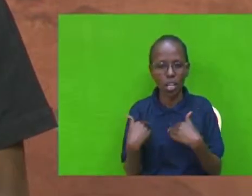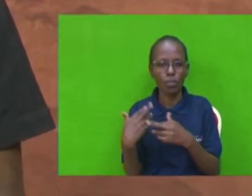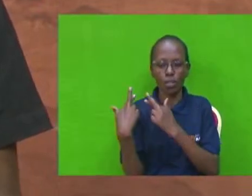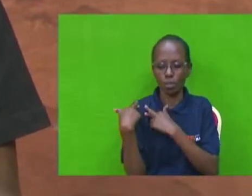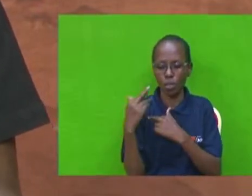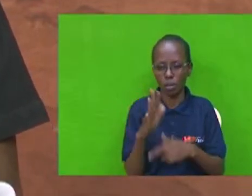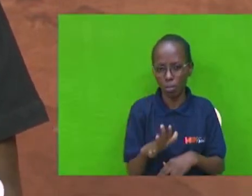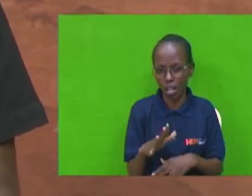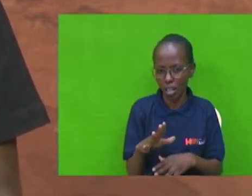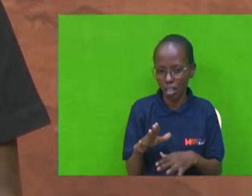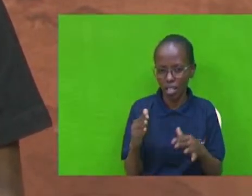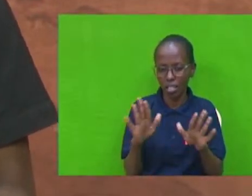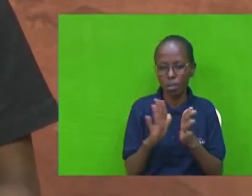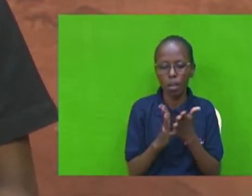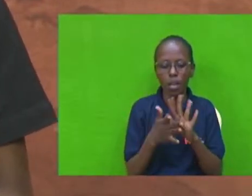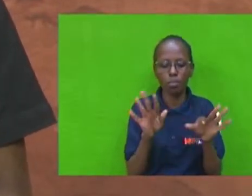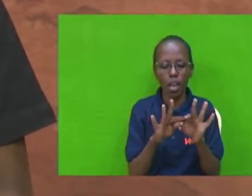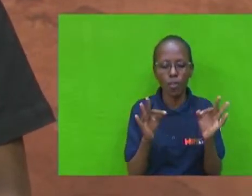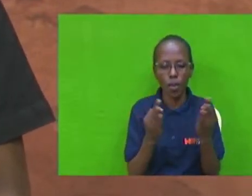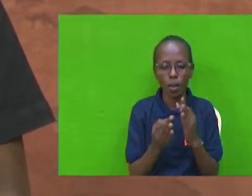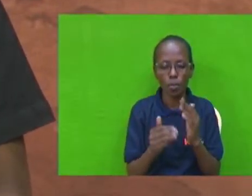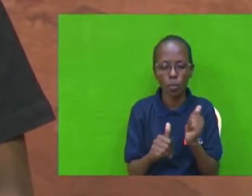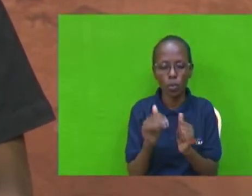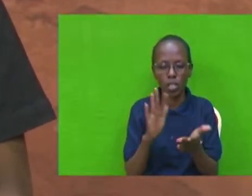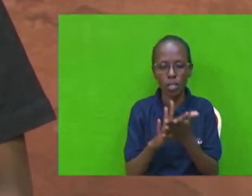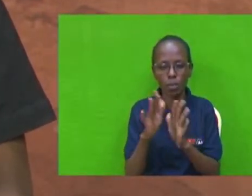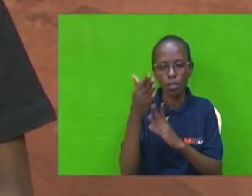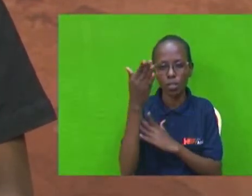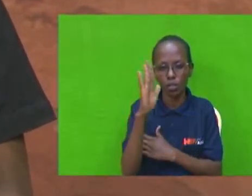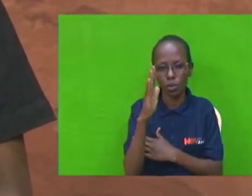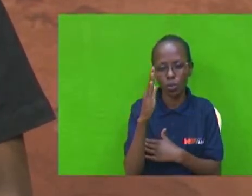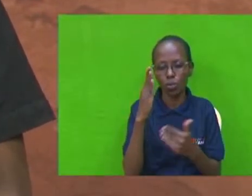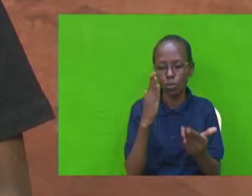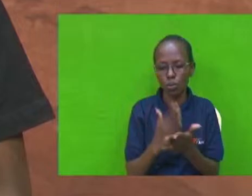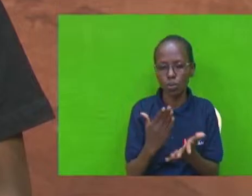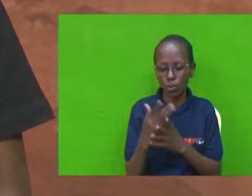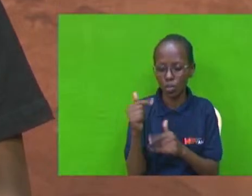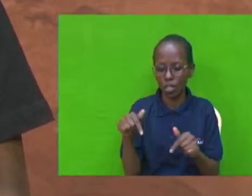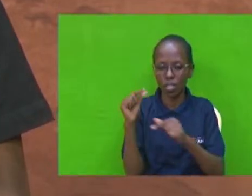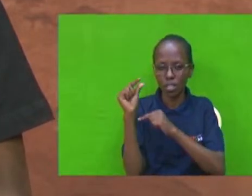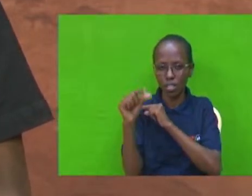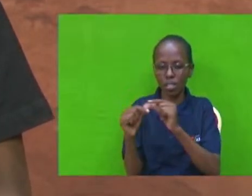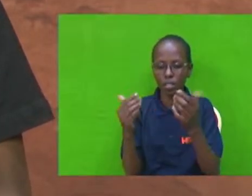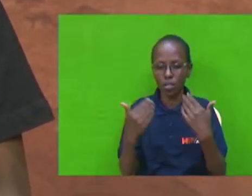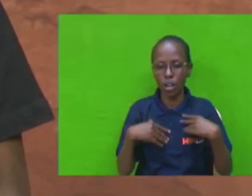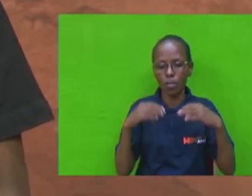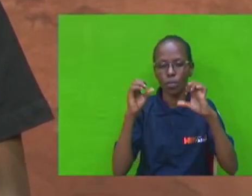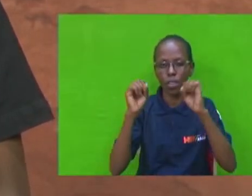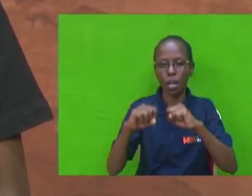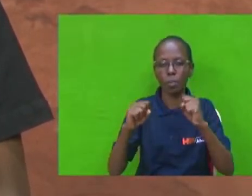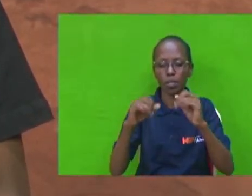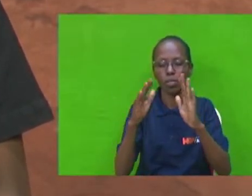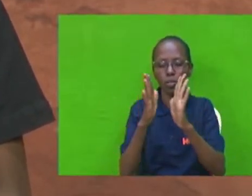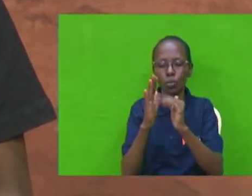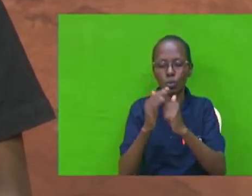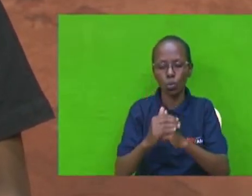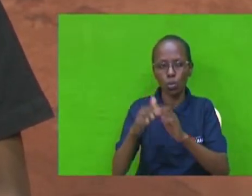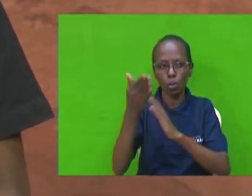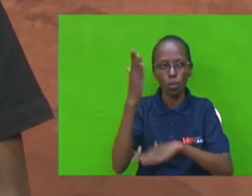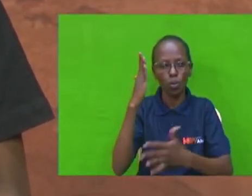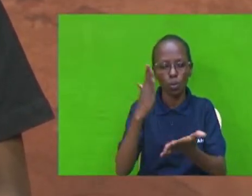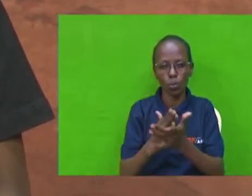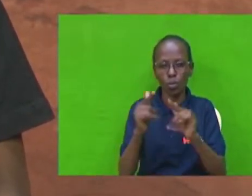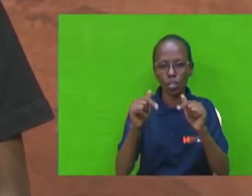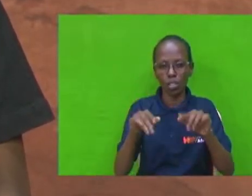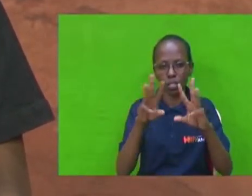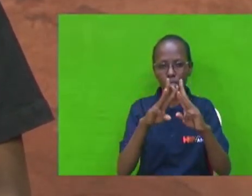yao, inakuwa ni familia inayomtukuza Mungu. Amen. Kumbe hivi vizazi vina uwezo wa kumwabudu Mungu wa kweli. Dunia ya